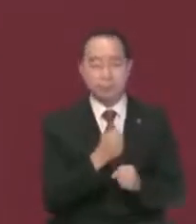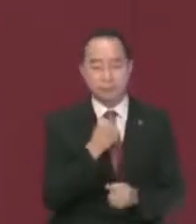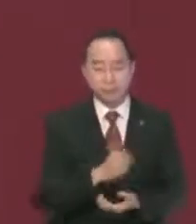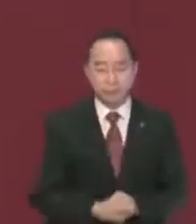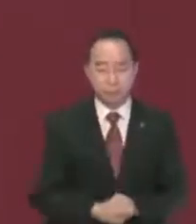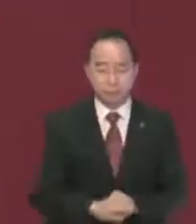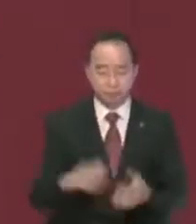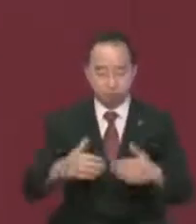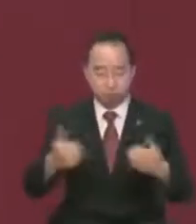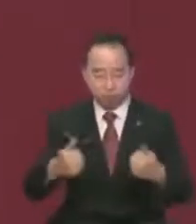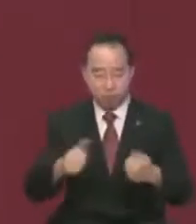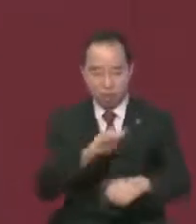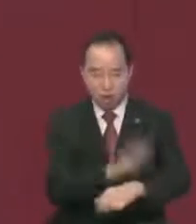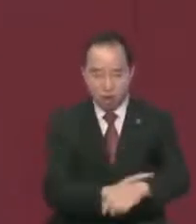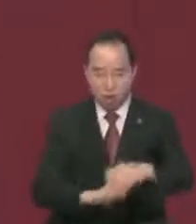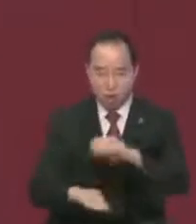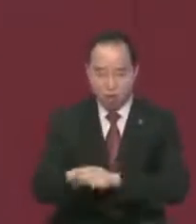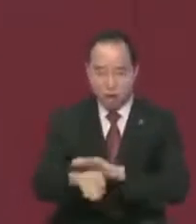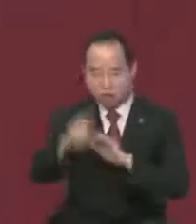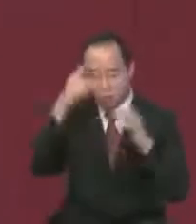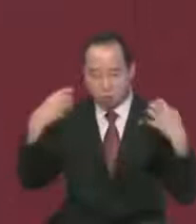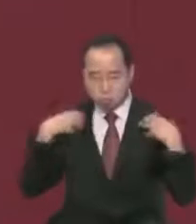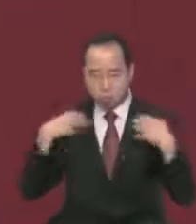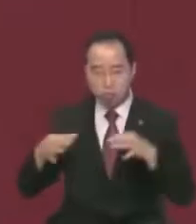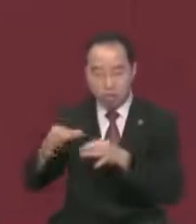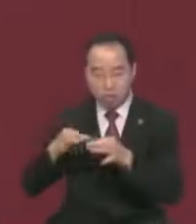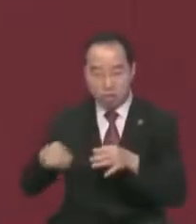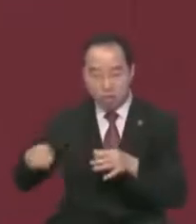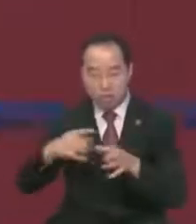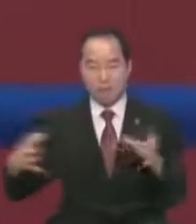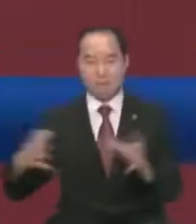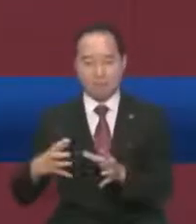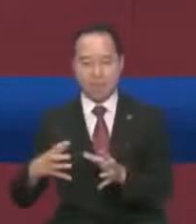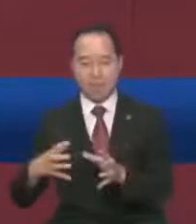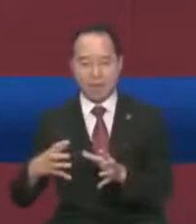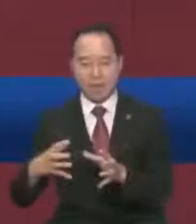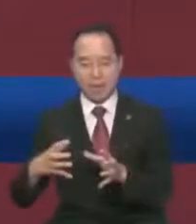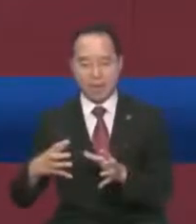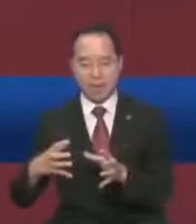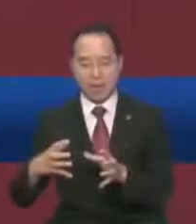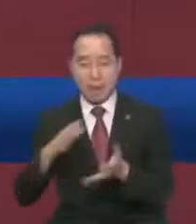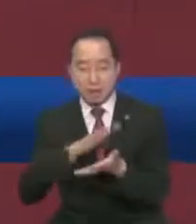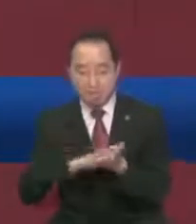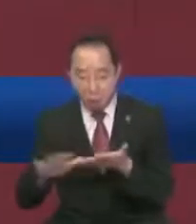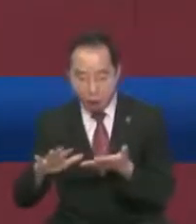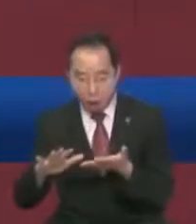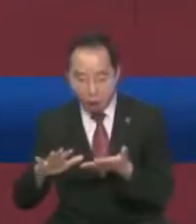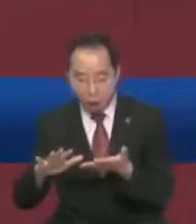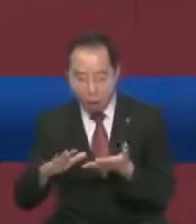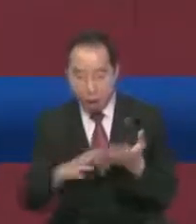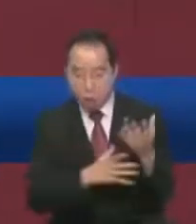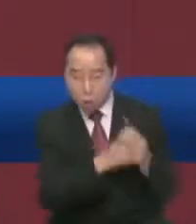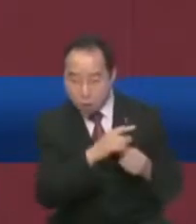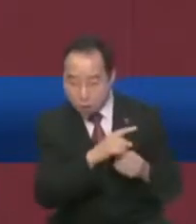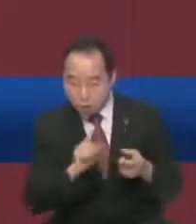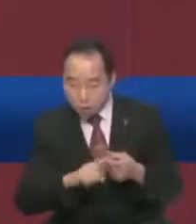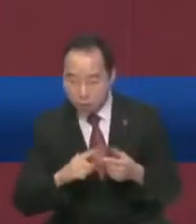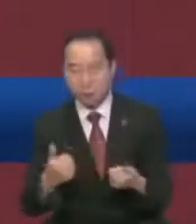여야와 정부, 시민사회와 경제단체가 함께하는 평화통일연석회의를 가동할 것을 제안합니다.